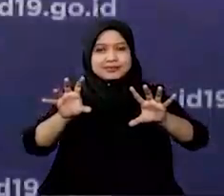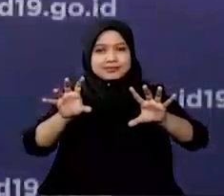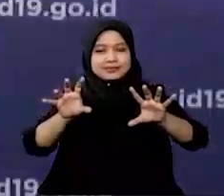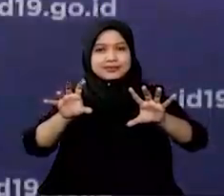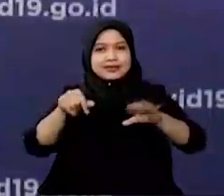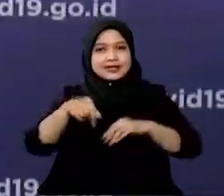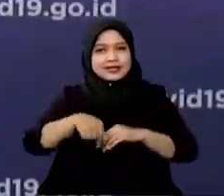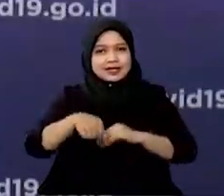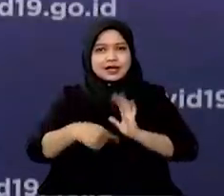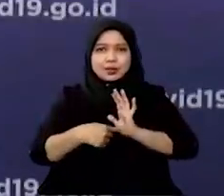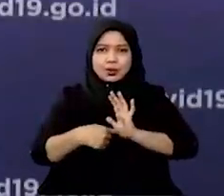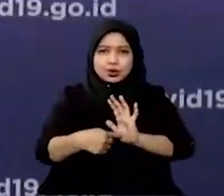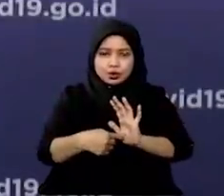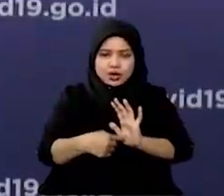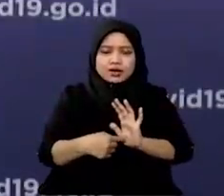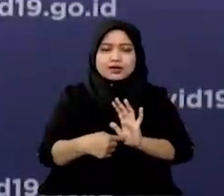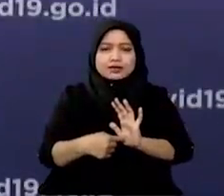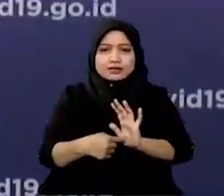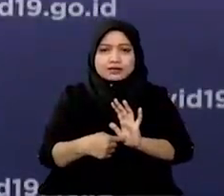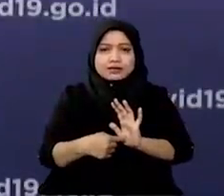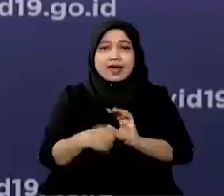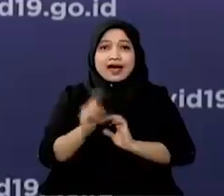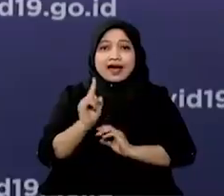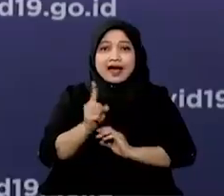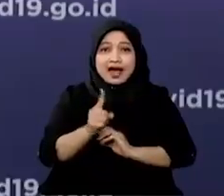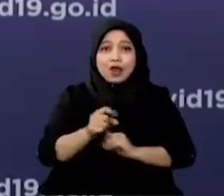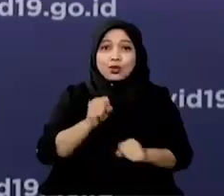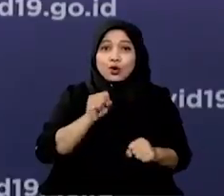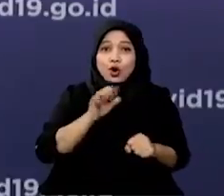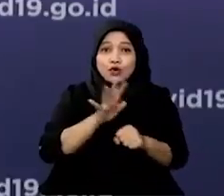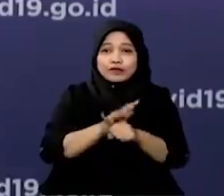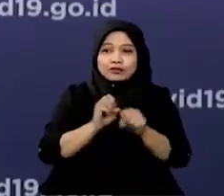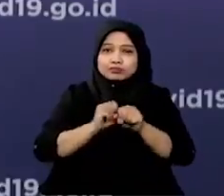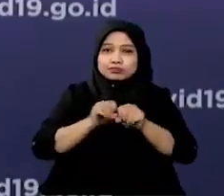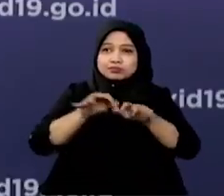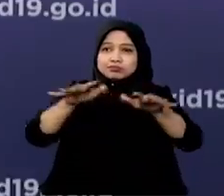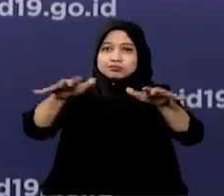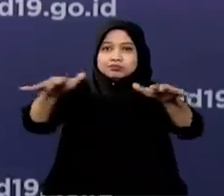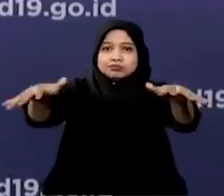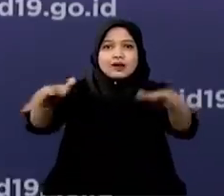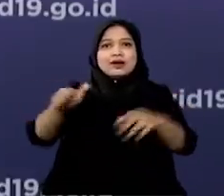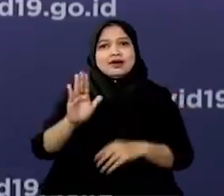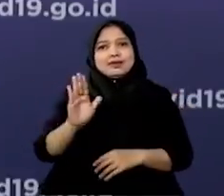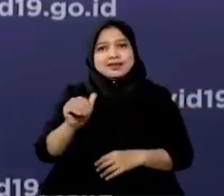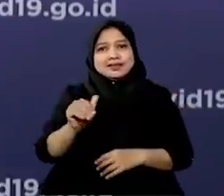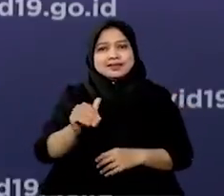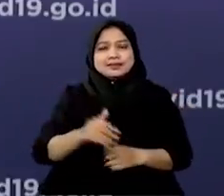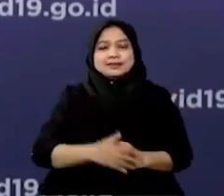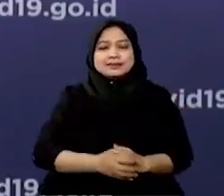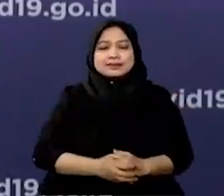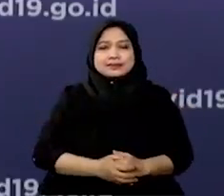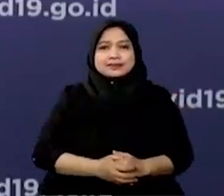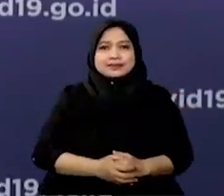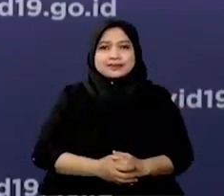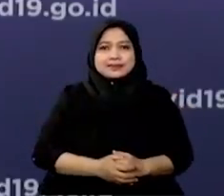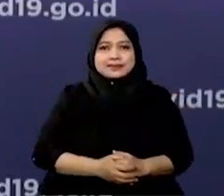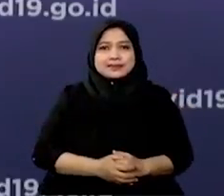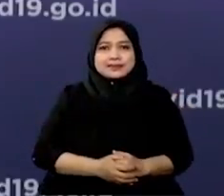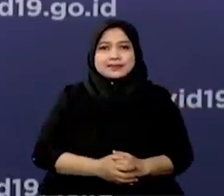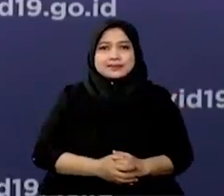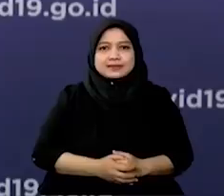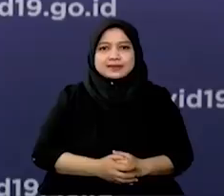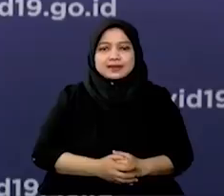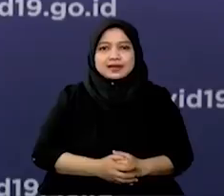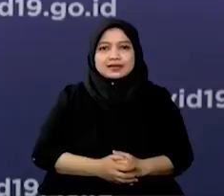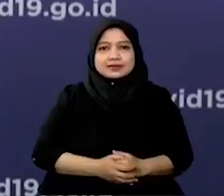yang masih kita yakini penularan kasus masih terjadi di tengah masyarakat oleh